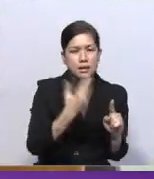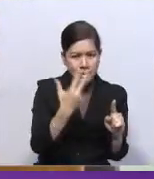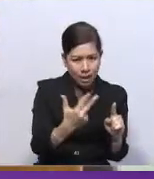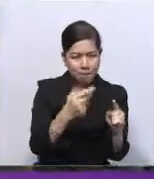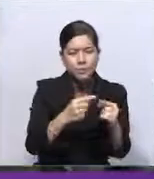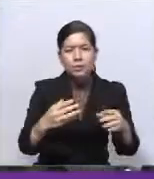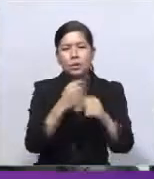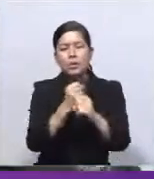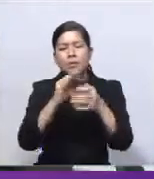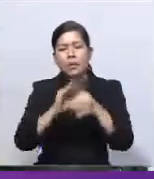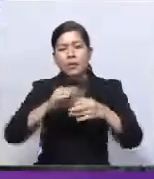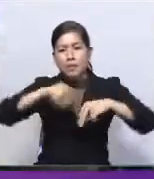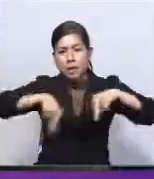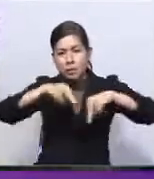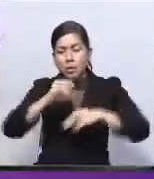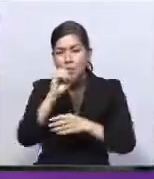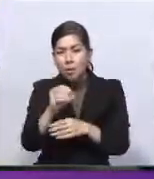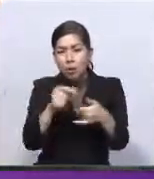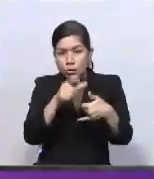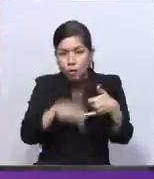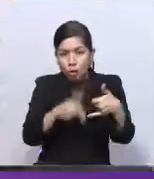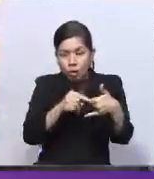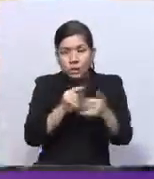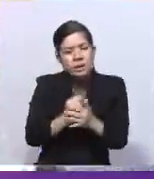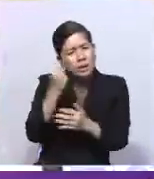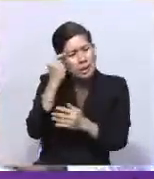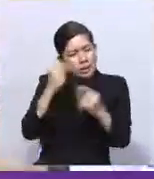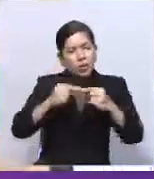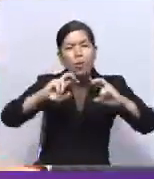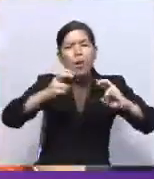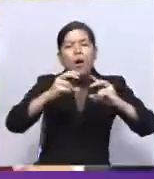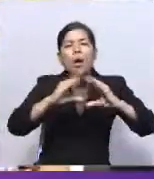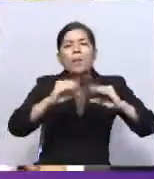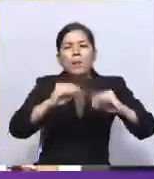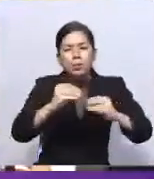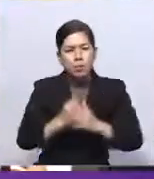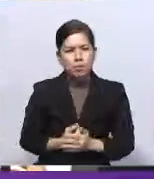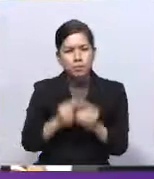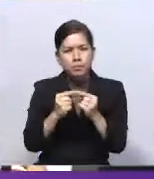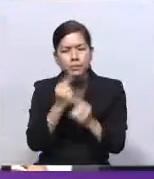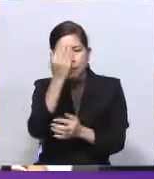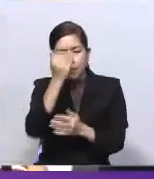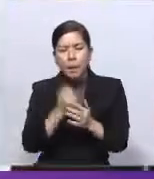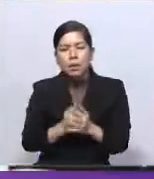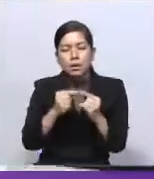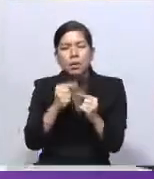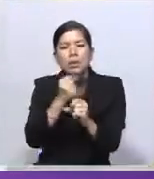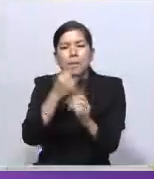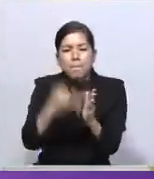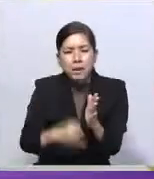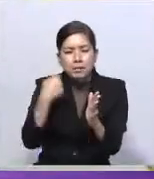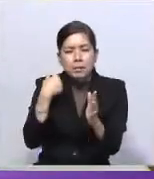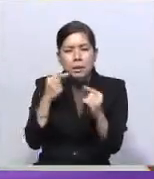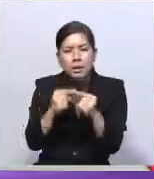มีการสรุปผลการตรวจสอบแล้วนะคะว่าเจ้าหน้าที่ที่คิดหัวข้อการประชุมเนี่ยขาดเจตนาและเมื่อทราบว่าเกิดความผิดพลาดก็